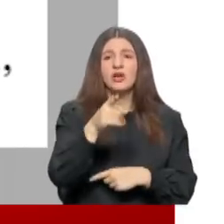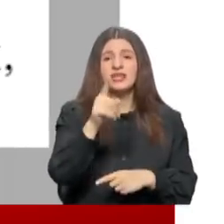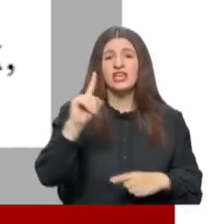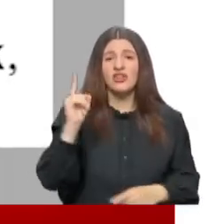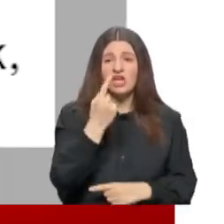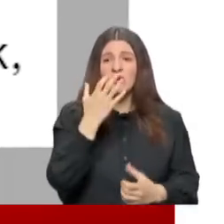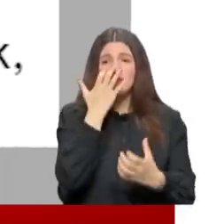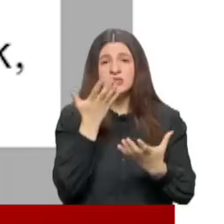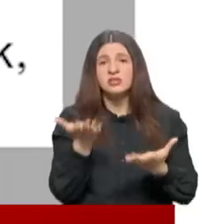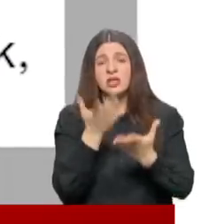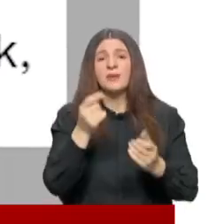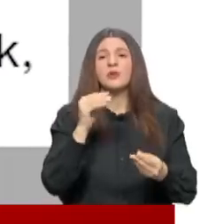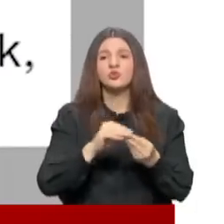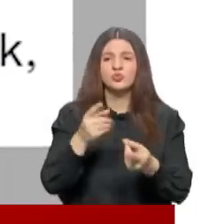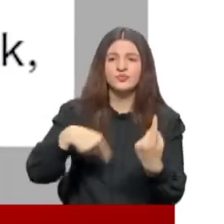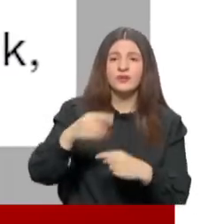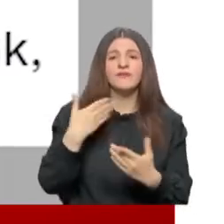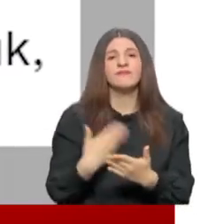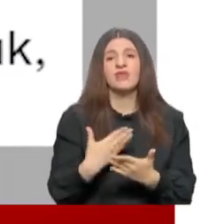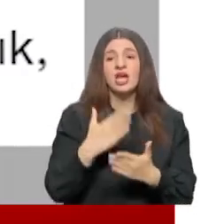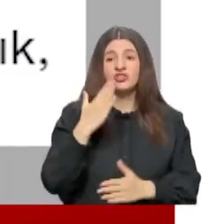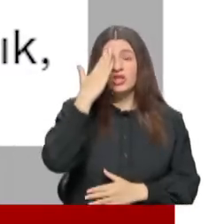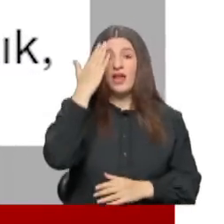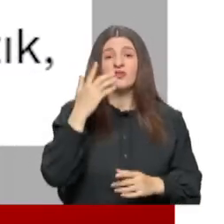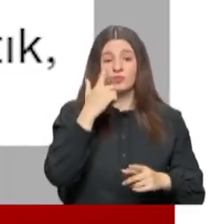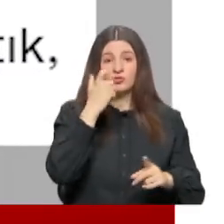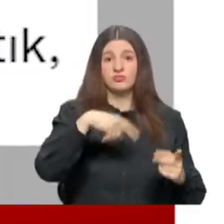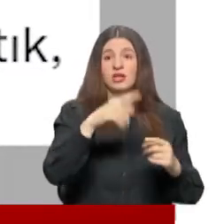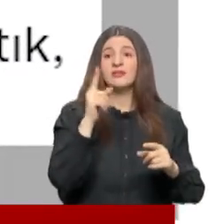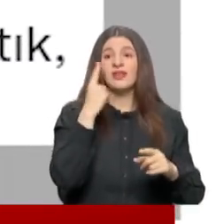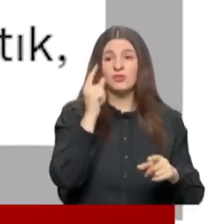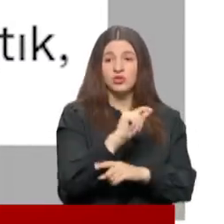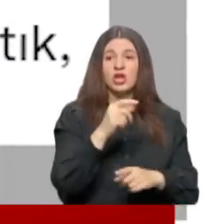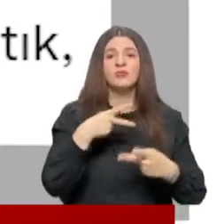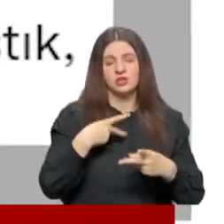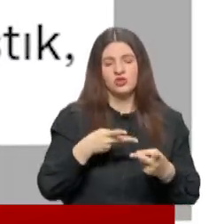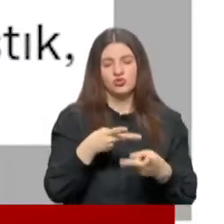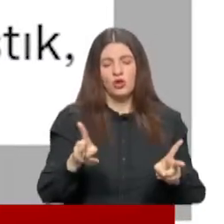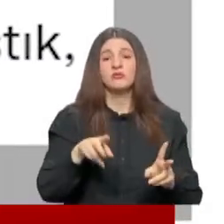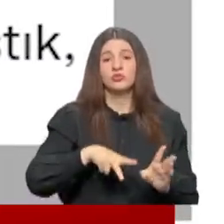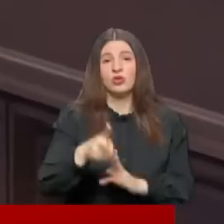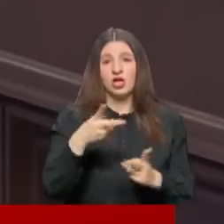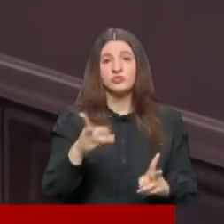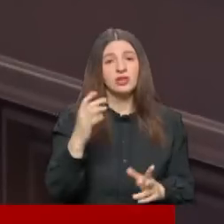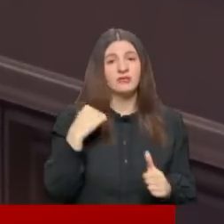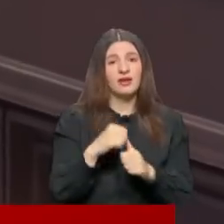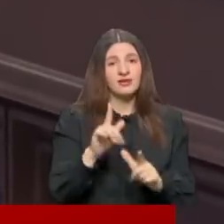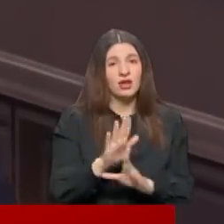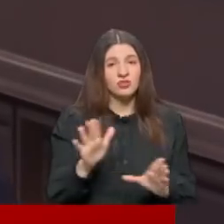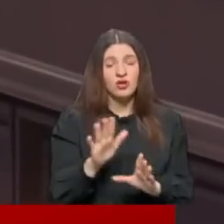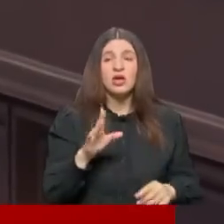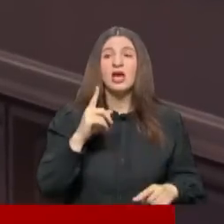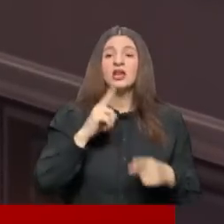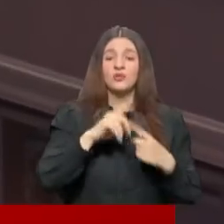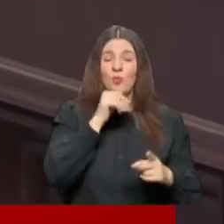rejimini besleyen suç unsurlarının vay haline. Şerefli bürokratlara ise çıkış koridorları açmıştık. Tekrara gerek yok. CHP lideri